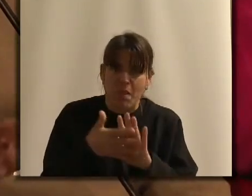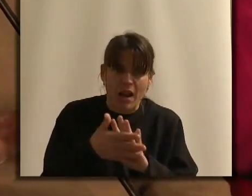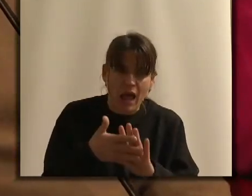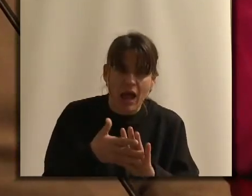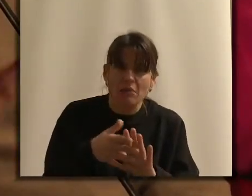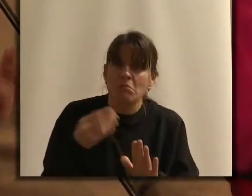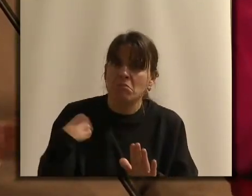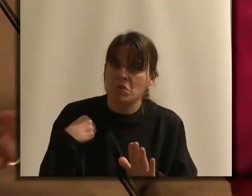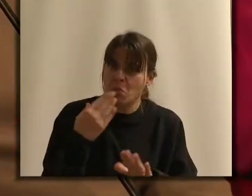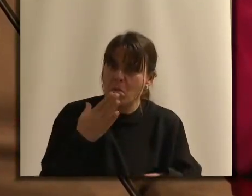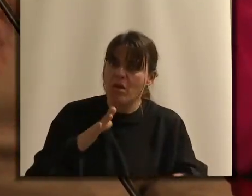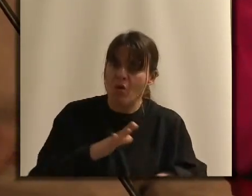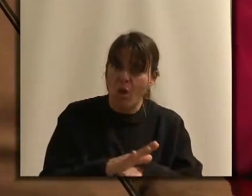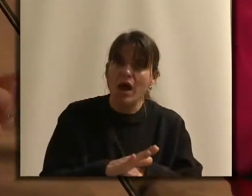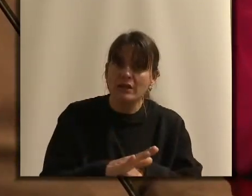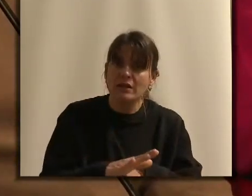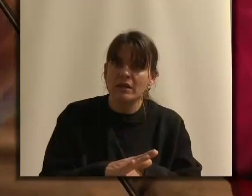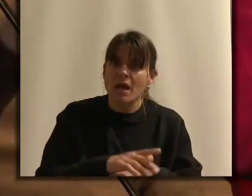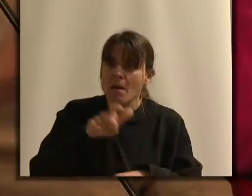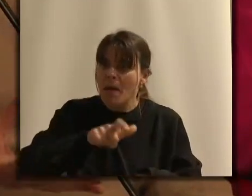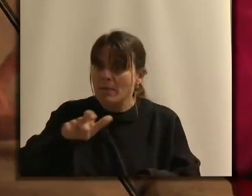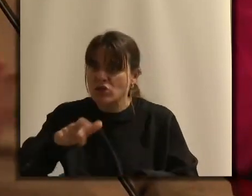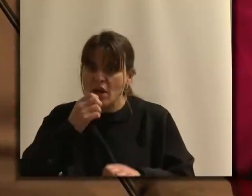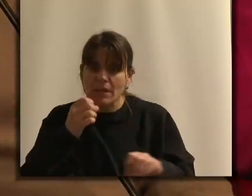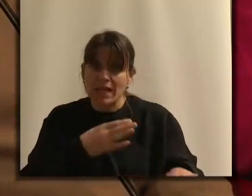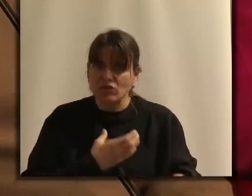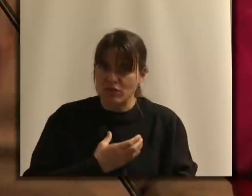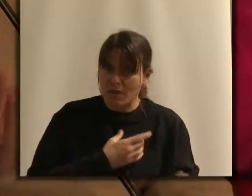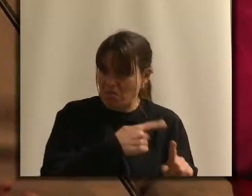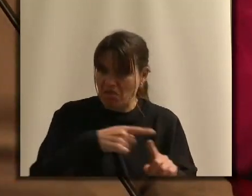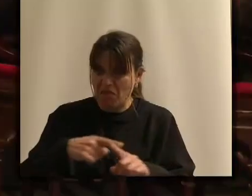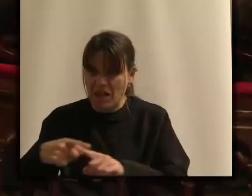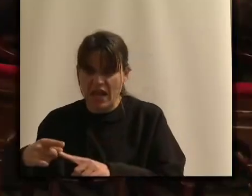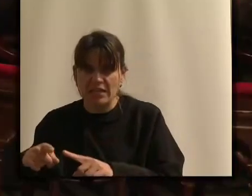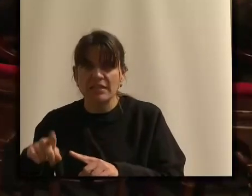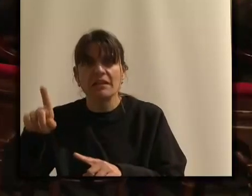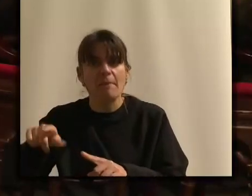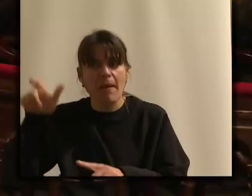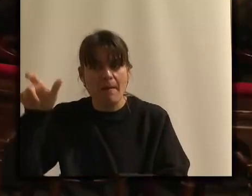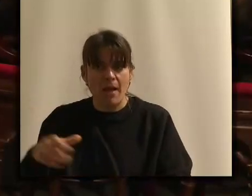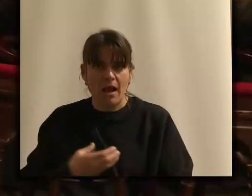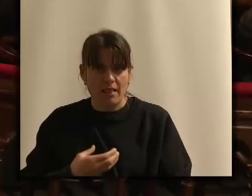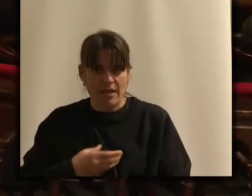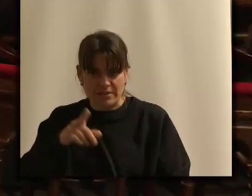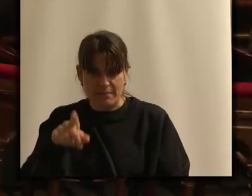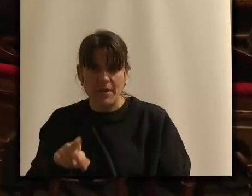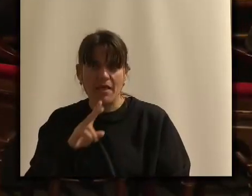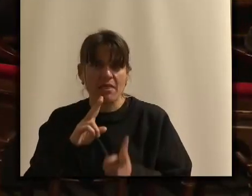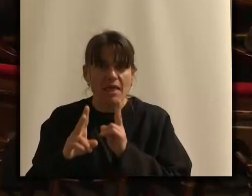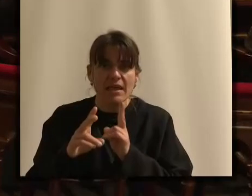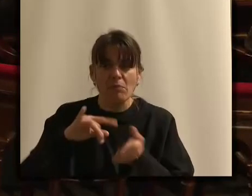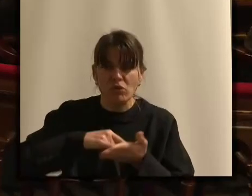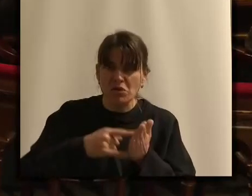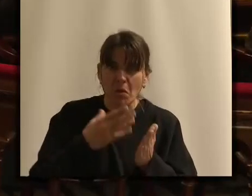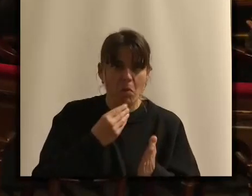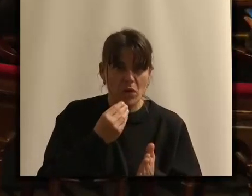molt encertat i, com li deia, no? Els representants dels diferents ajuntaments, en aquest cas la pròpia alcaldessa, doncs, remarcava que era un projecte